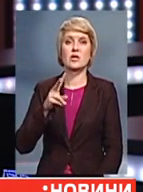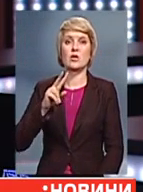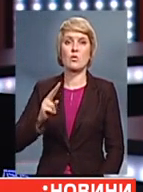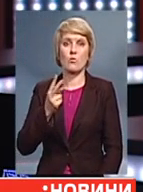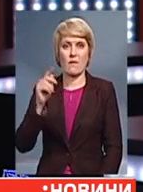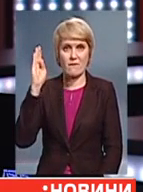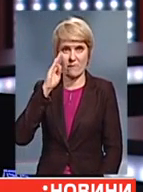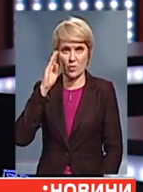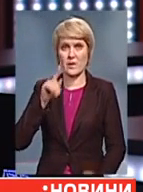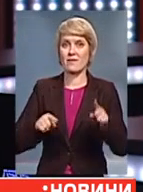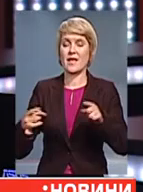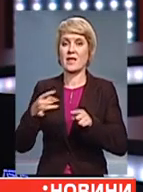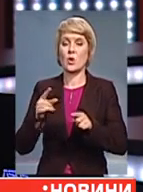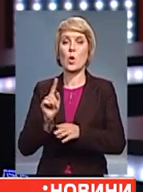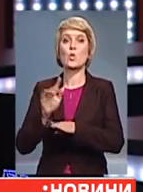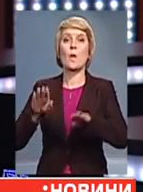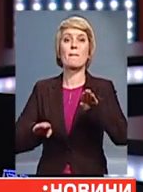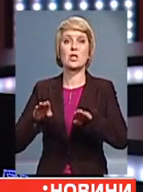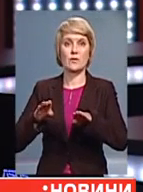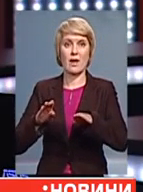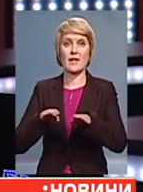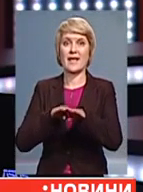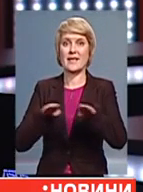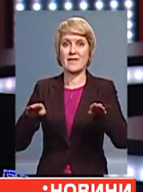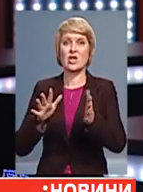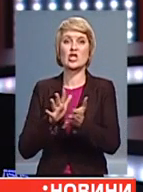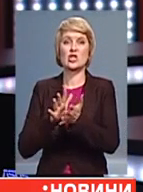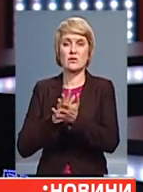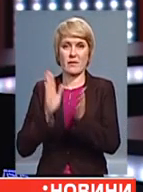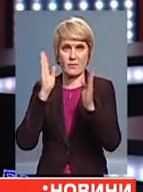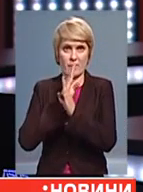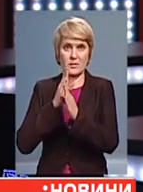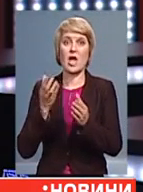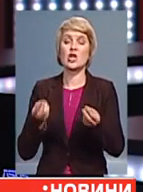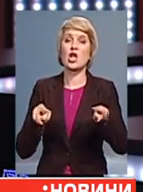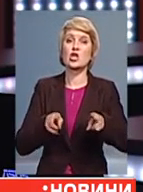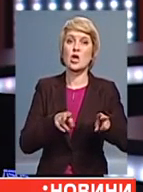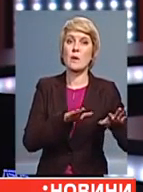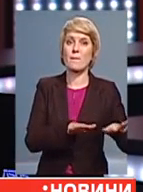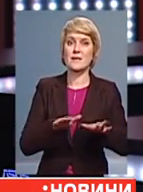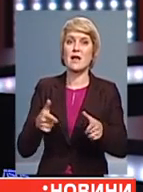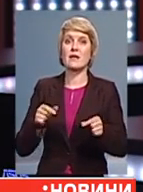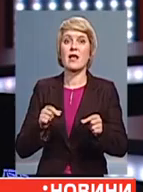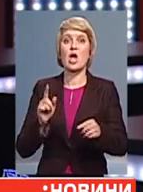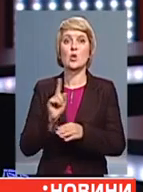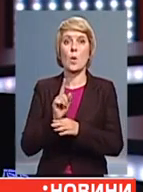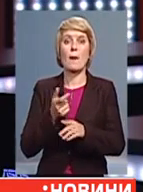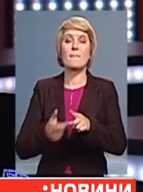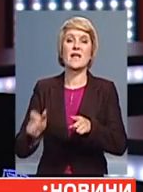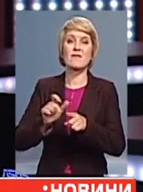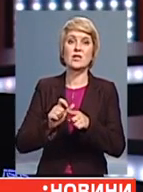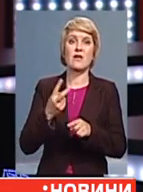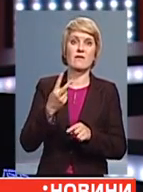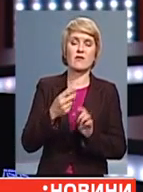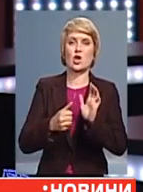нормалізувати рівень шкідливих речовин у повітрі. Проте ще залишаються місця, де норми перевищені в 2-6 разів. Такі цифри